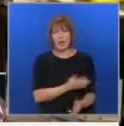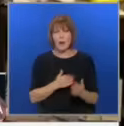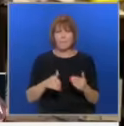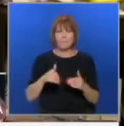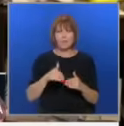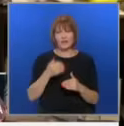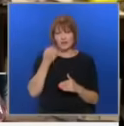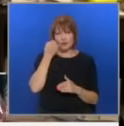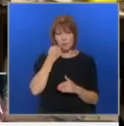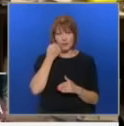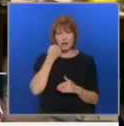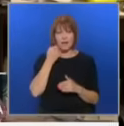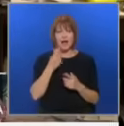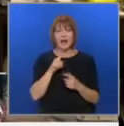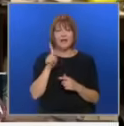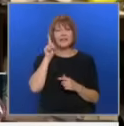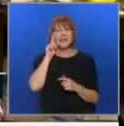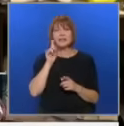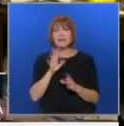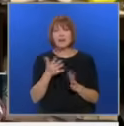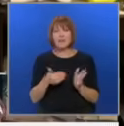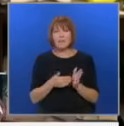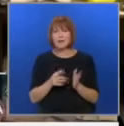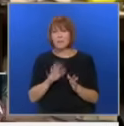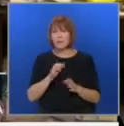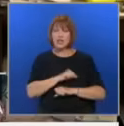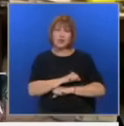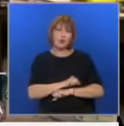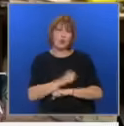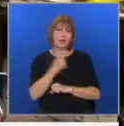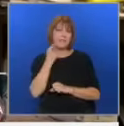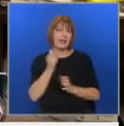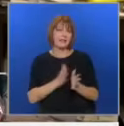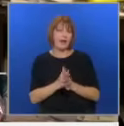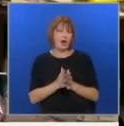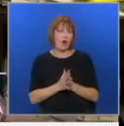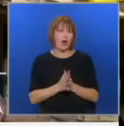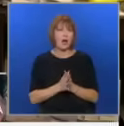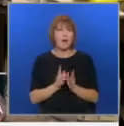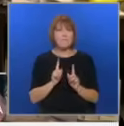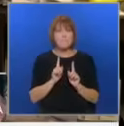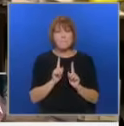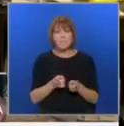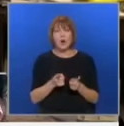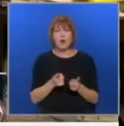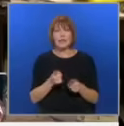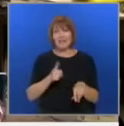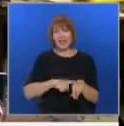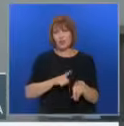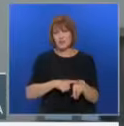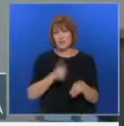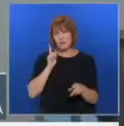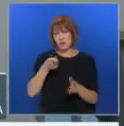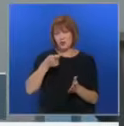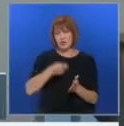се употребява. Не знаем каква е причината. Първо скуката при моите хора, по принцип факта, че могат много да бъдат, много е достъпно. И това